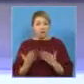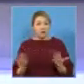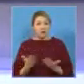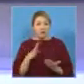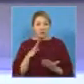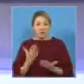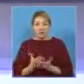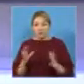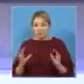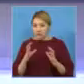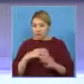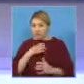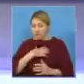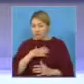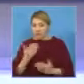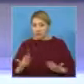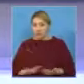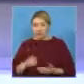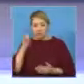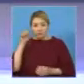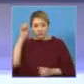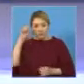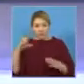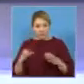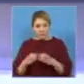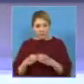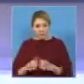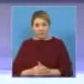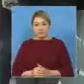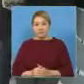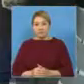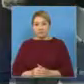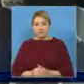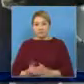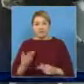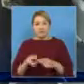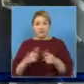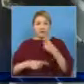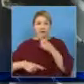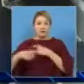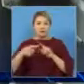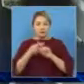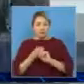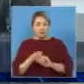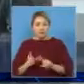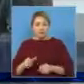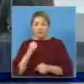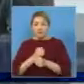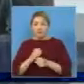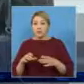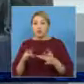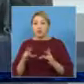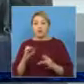именно аспекты страхования волнуют жителей, узнавала наша съемочная группа. Для обратной связи с населением работает